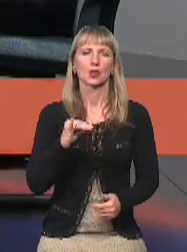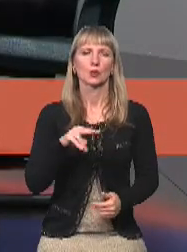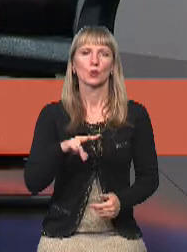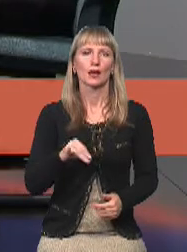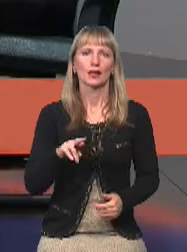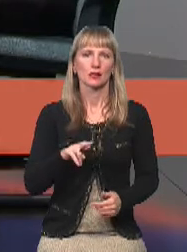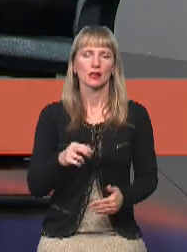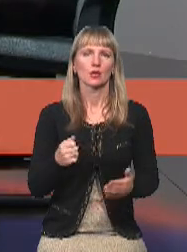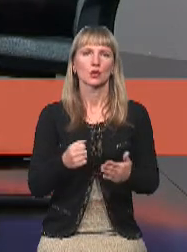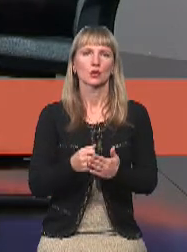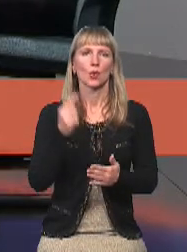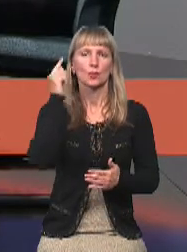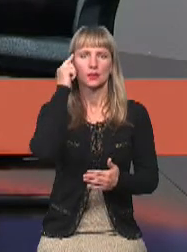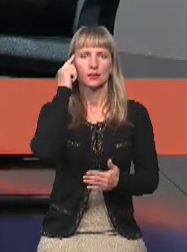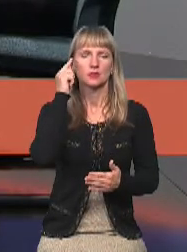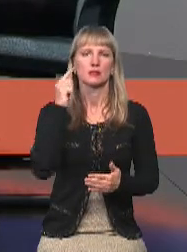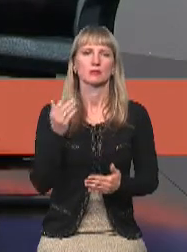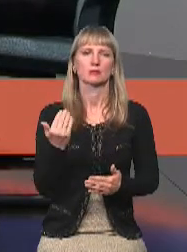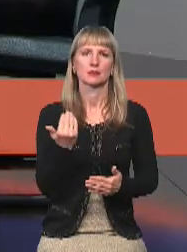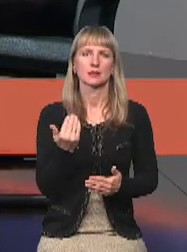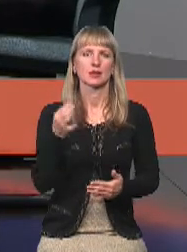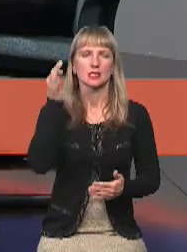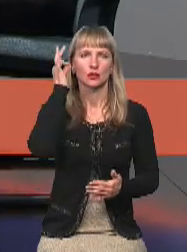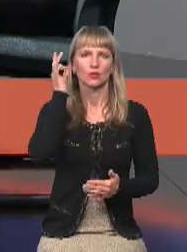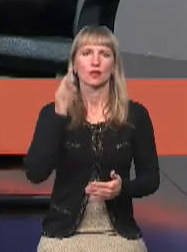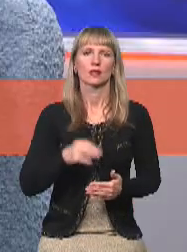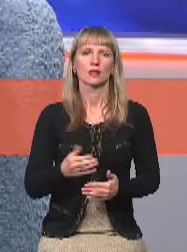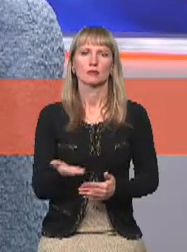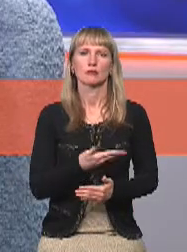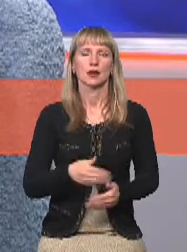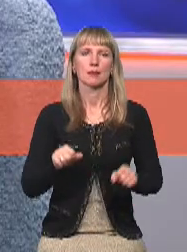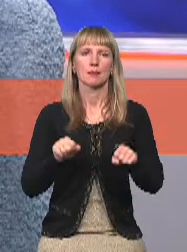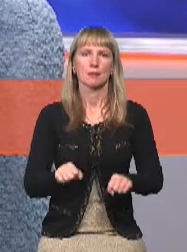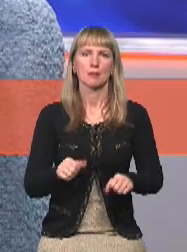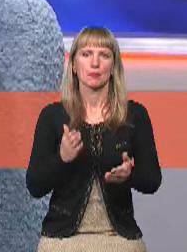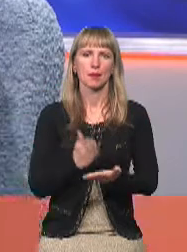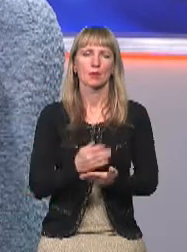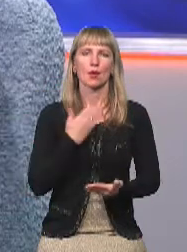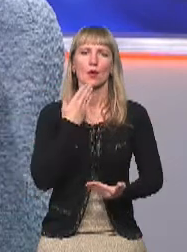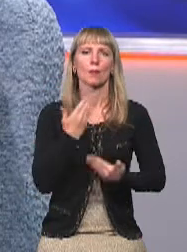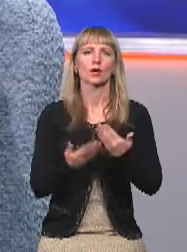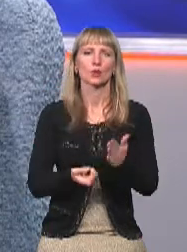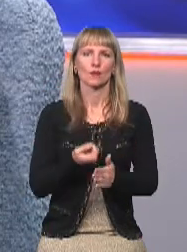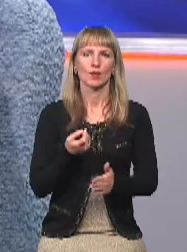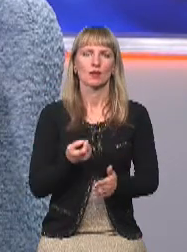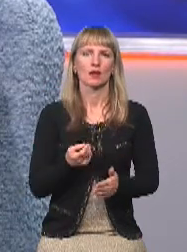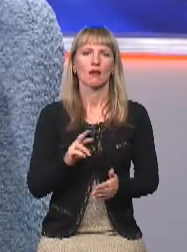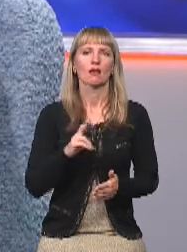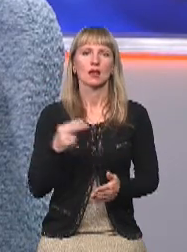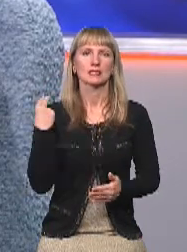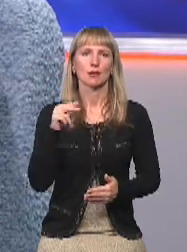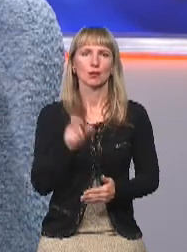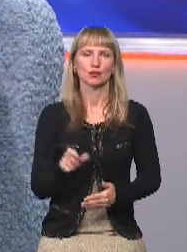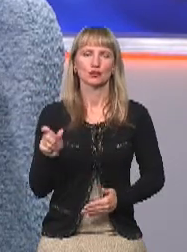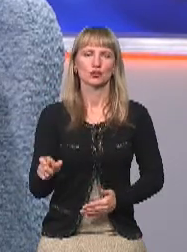от щодо обізнаності, ми з вами згадували, ми маємо опитування щодо того, як